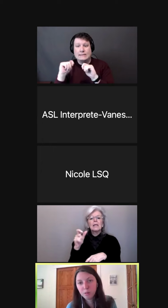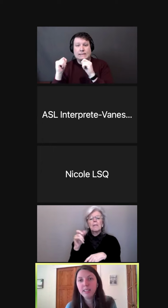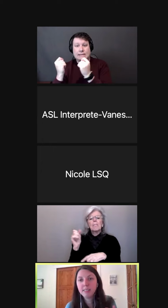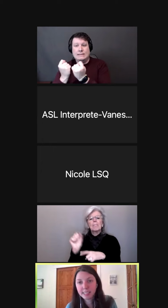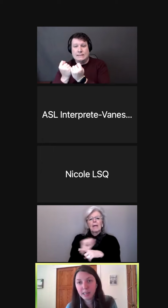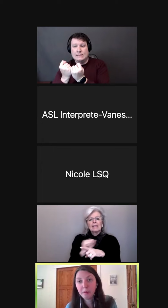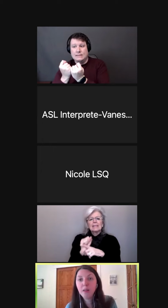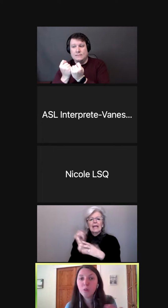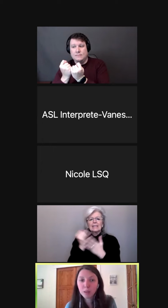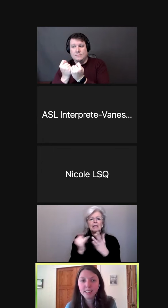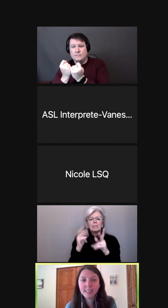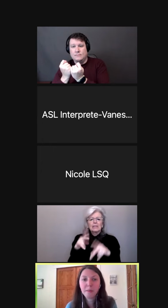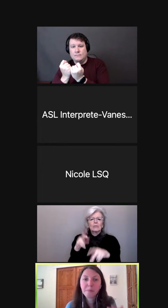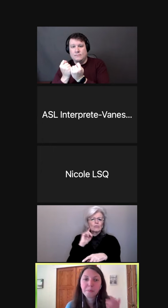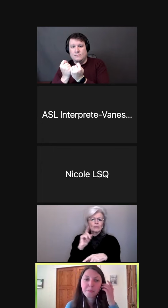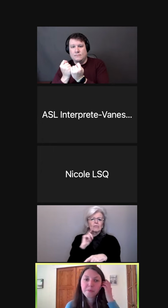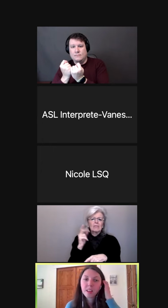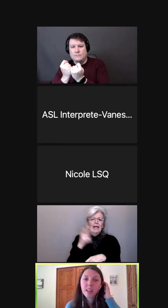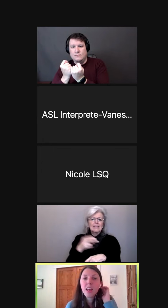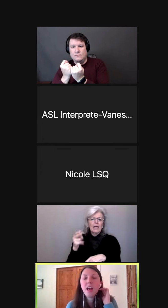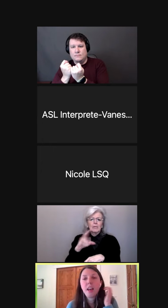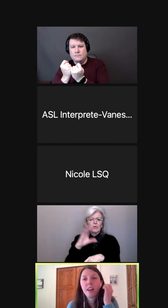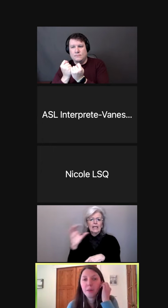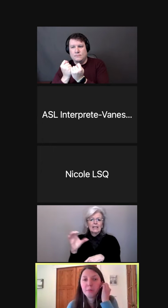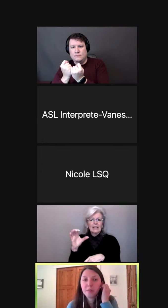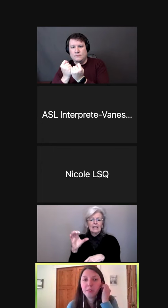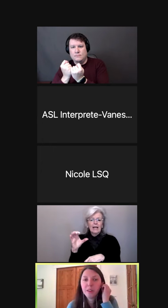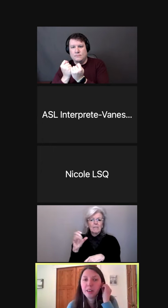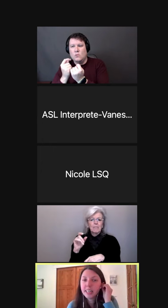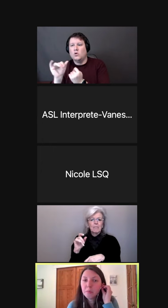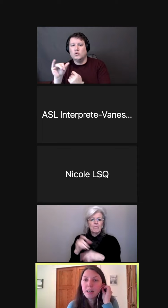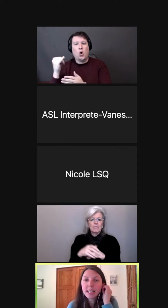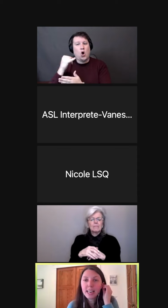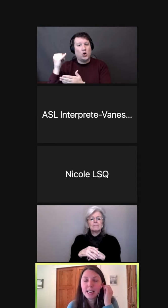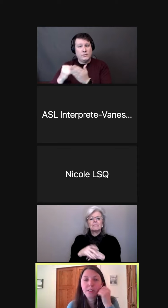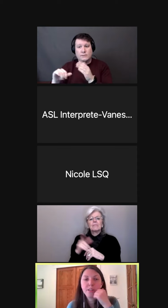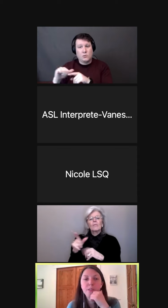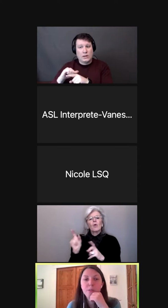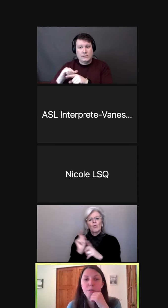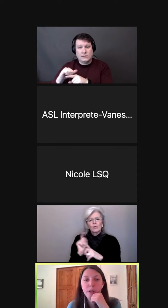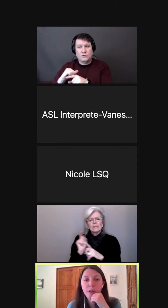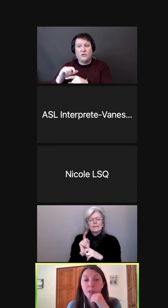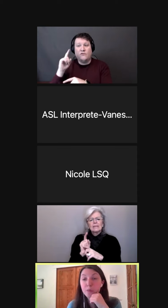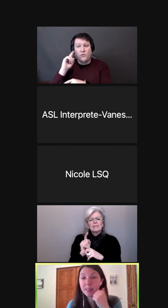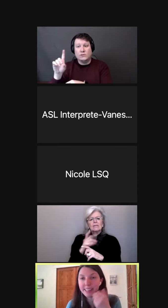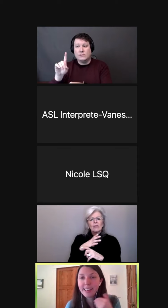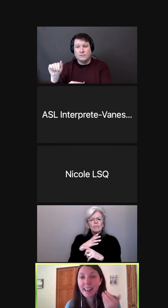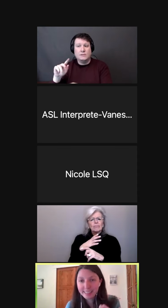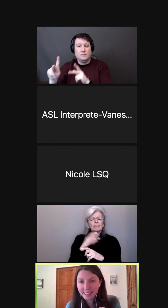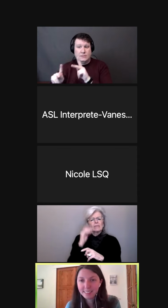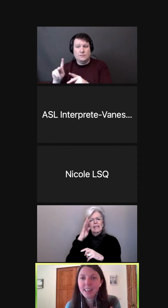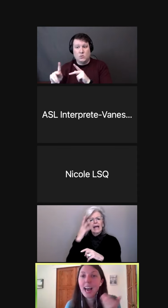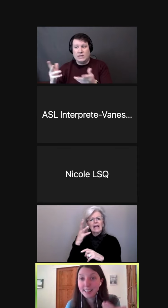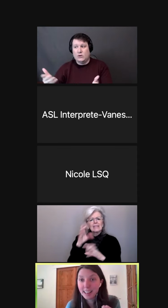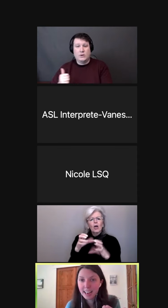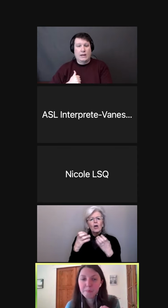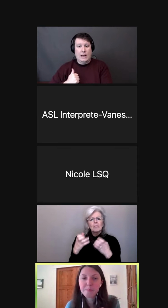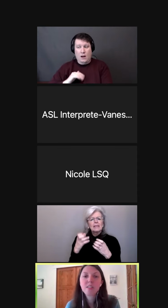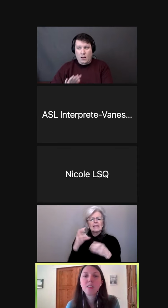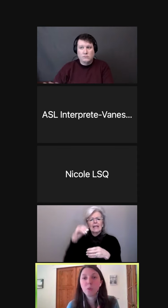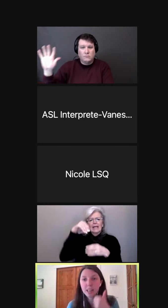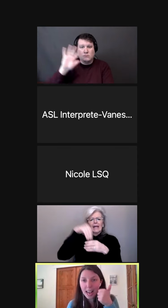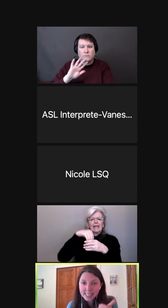des personnes sourdes et handicapées au Canada ». Il y a également la création d'un comité interne